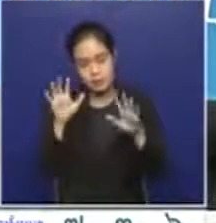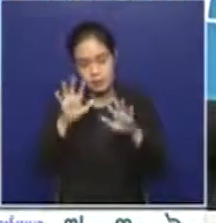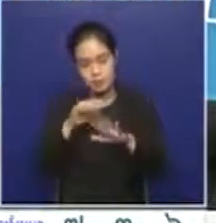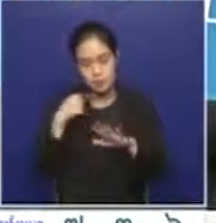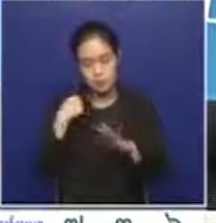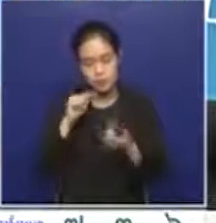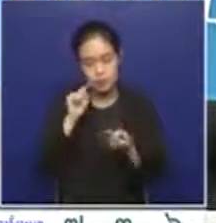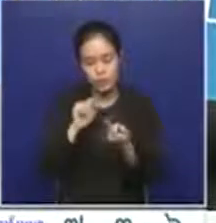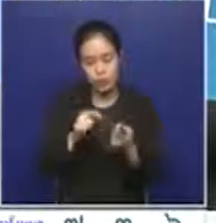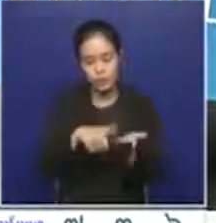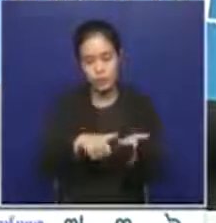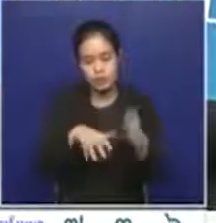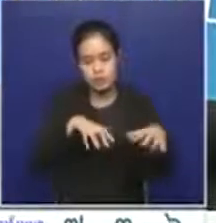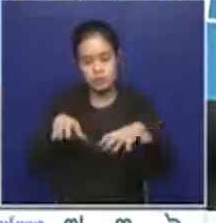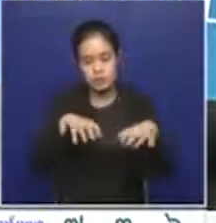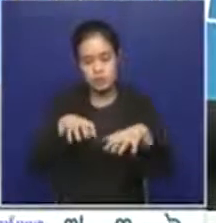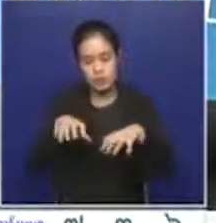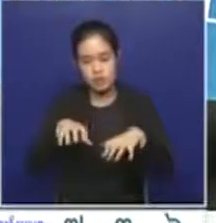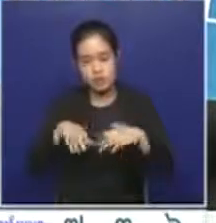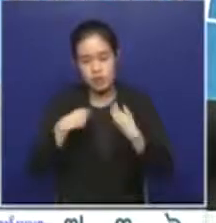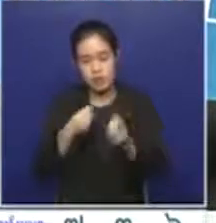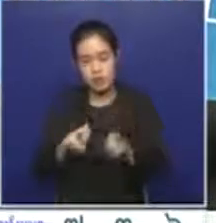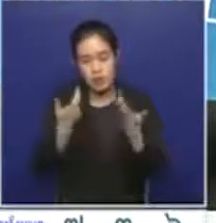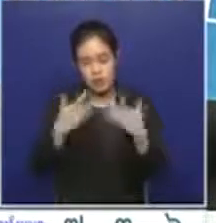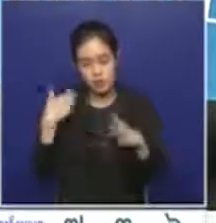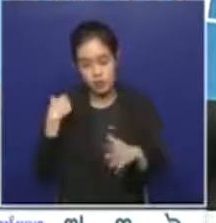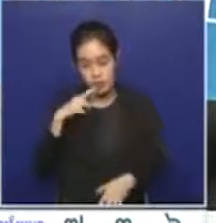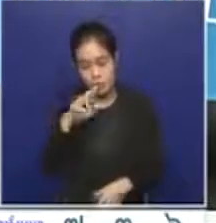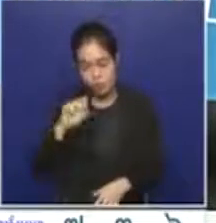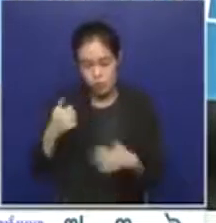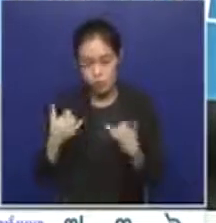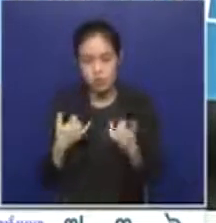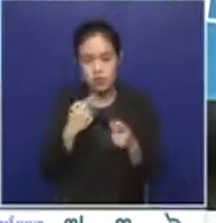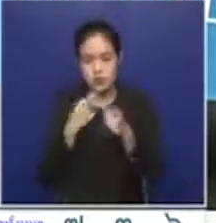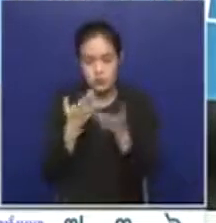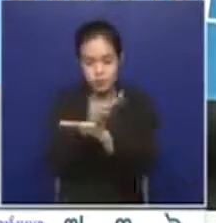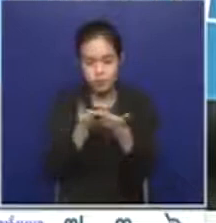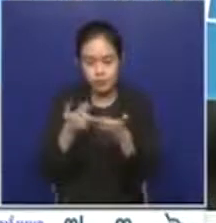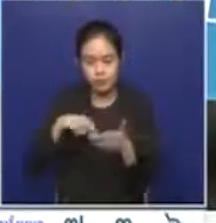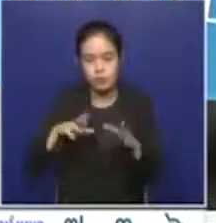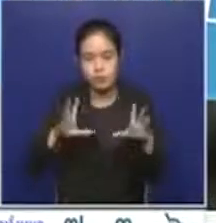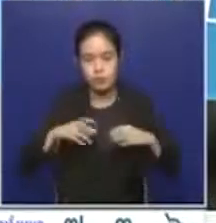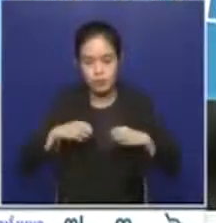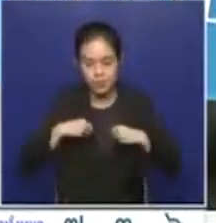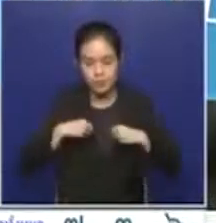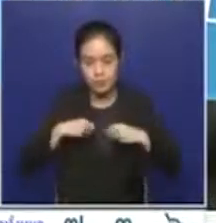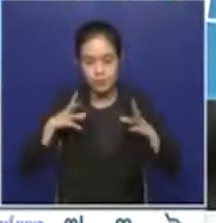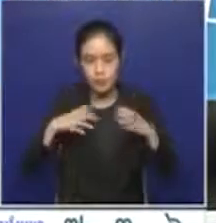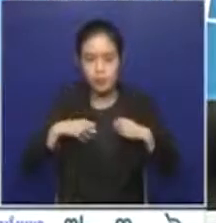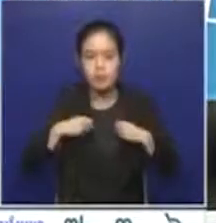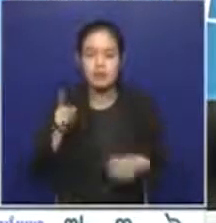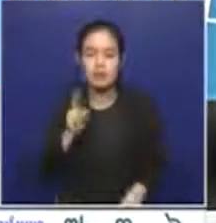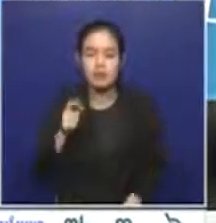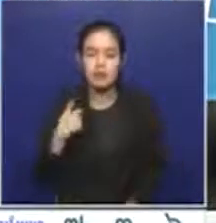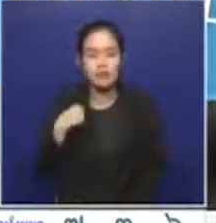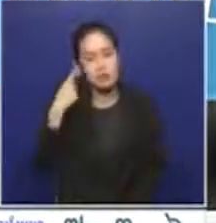การให้ความช่วยเหลือด้านการบริหารภาษีเข้าสู่การให้สัตยาบันของรัฐสภาในวันนี้ก็ต้องยอมรับครับว่า